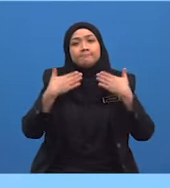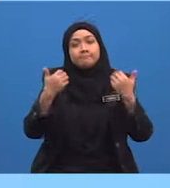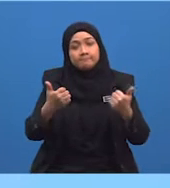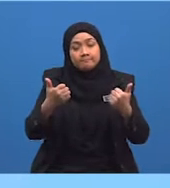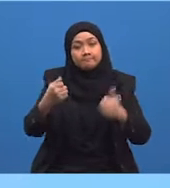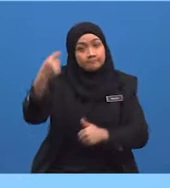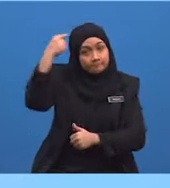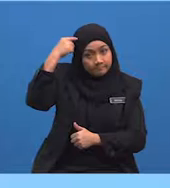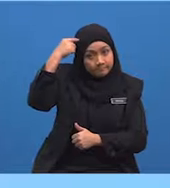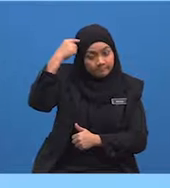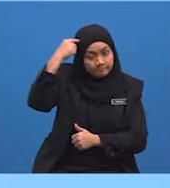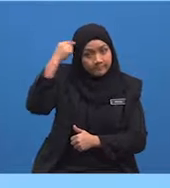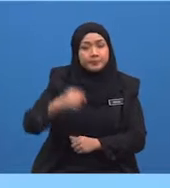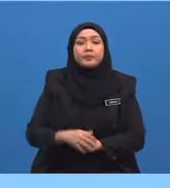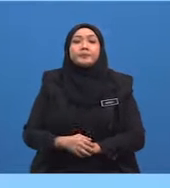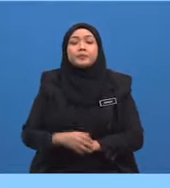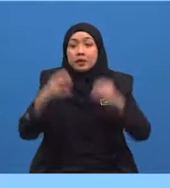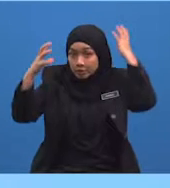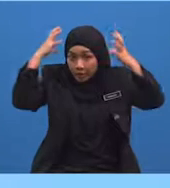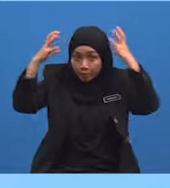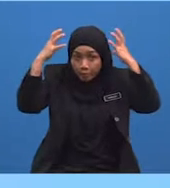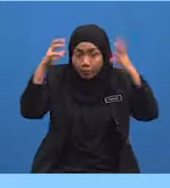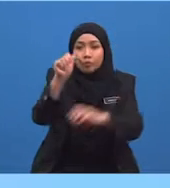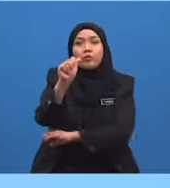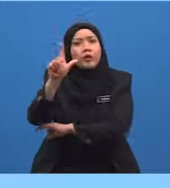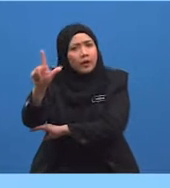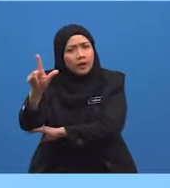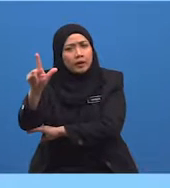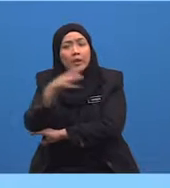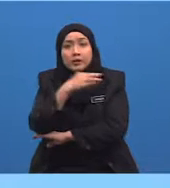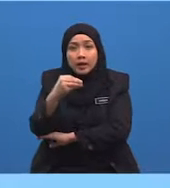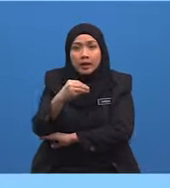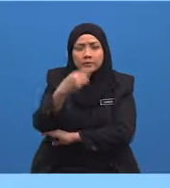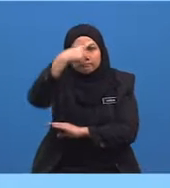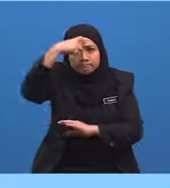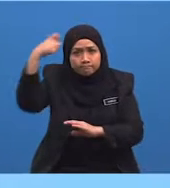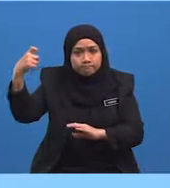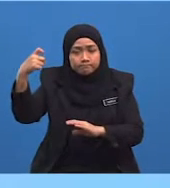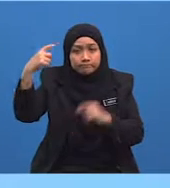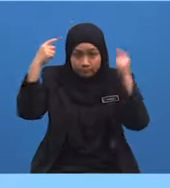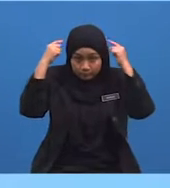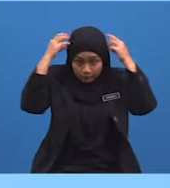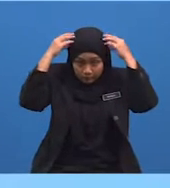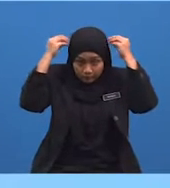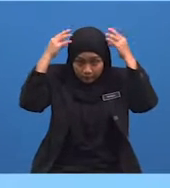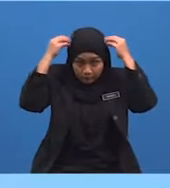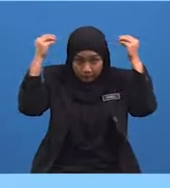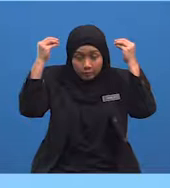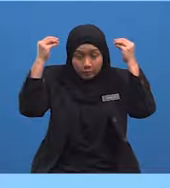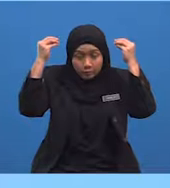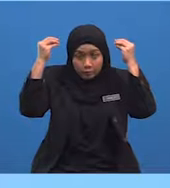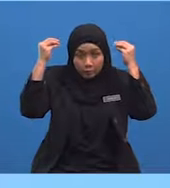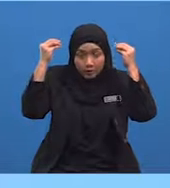Syampu bersifat alkali dan akan menyebabkan rambut menjadi sedikit